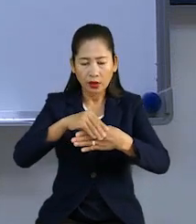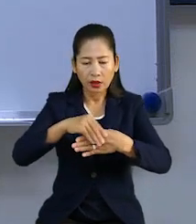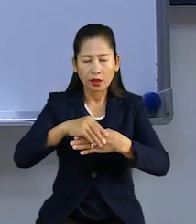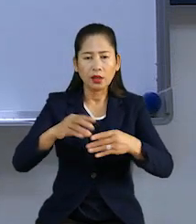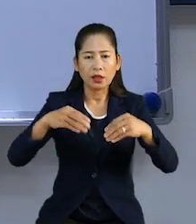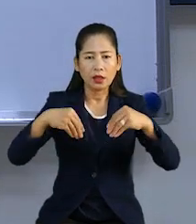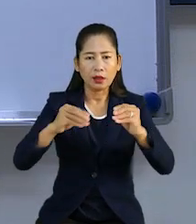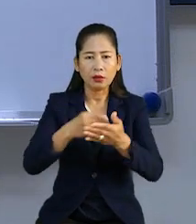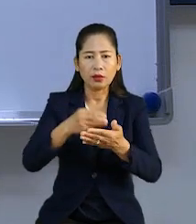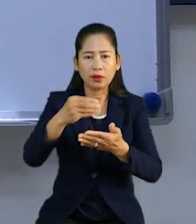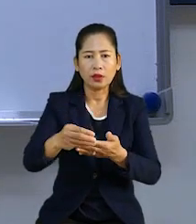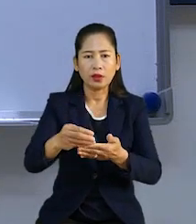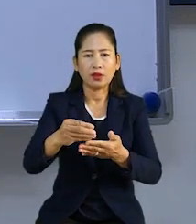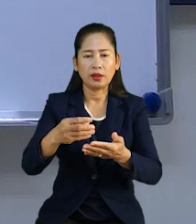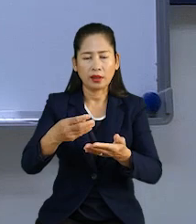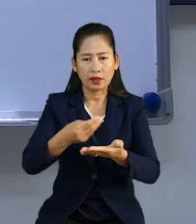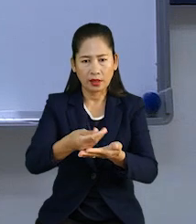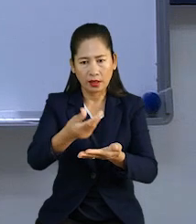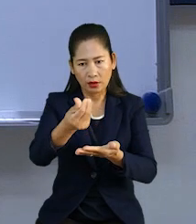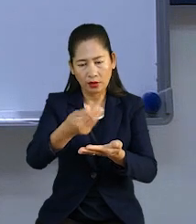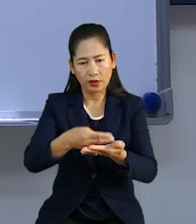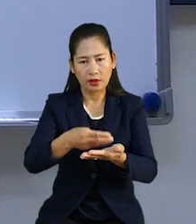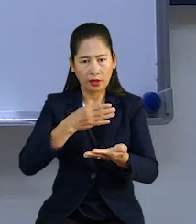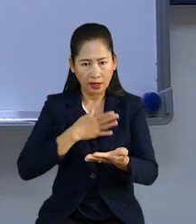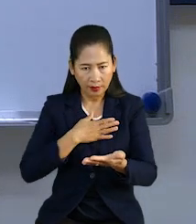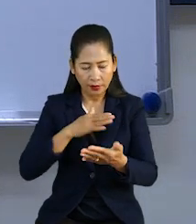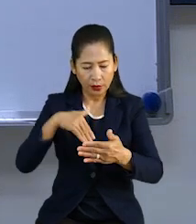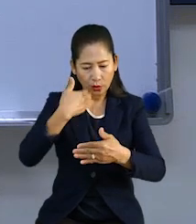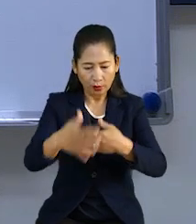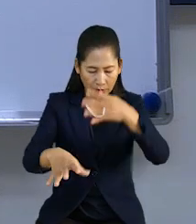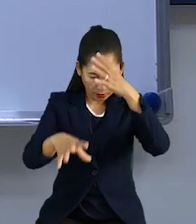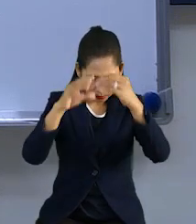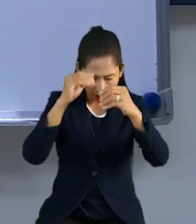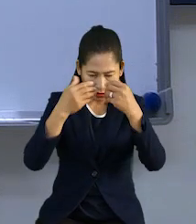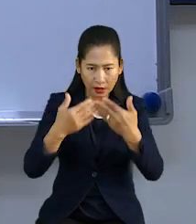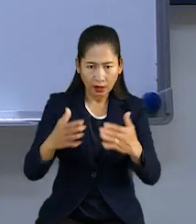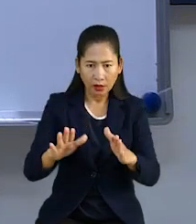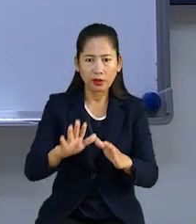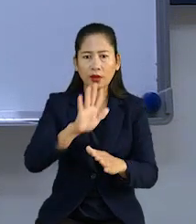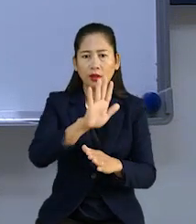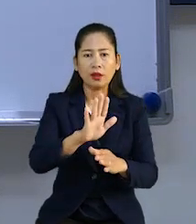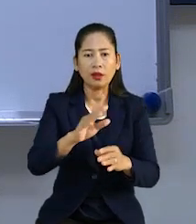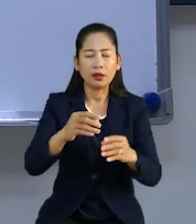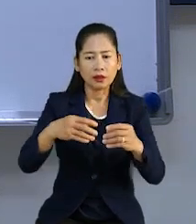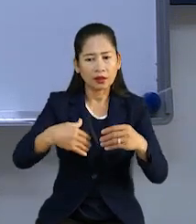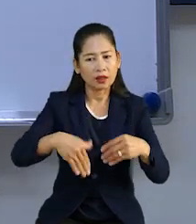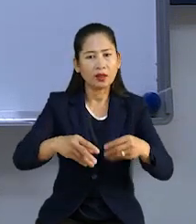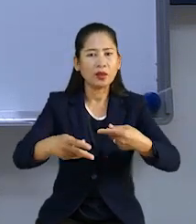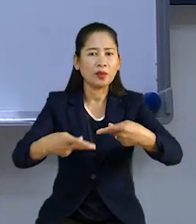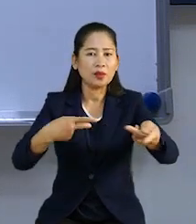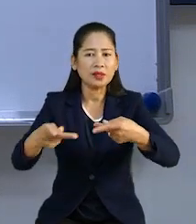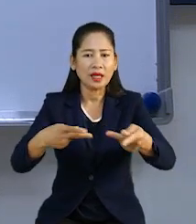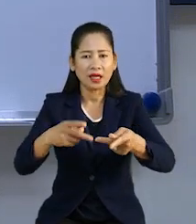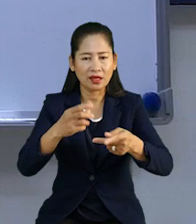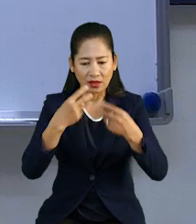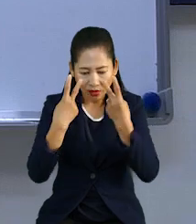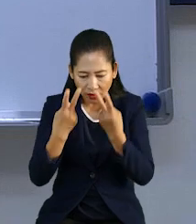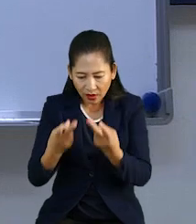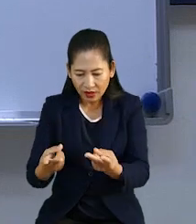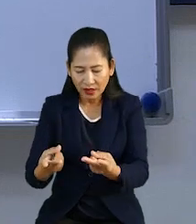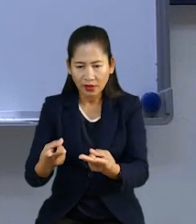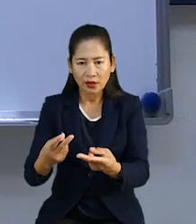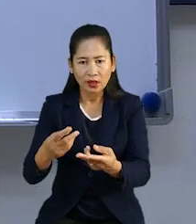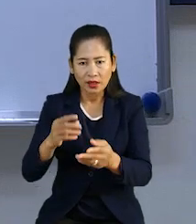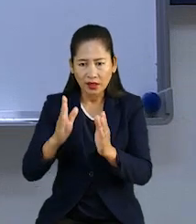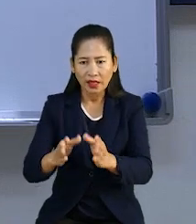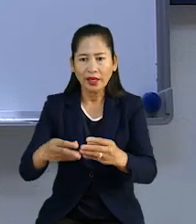lúa, tính nâng ca. Bạn tốt vì con sắp xa mê riêng đi hái, con đào xa và cọt chia rột khơi hai thà,